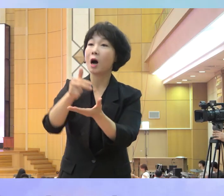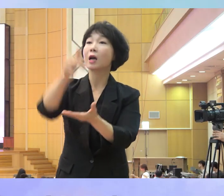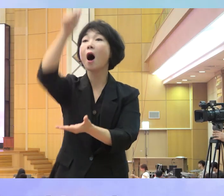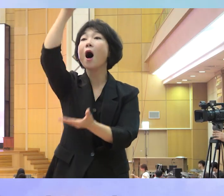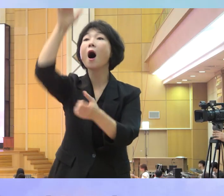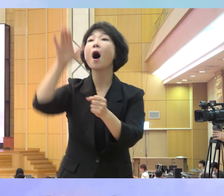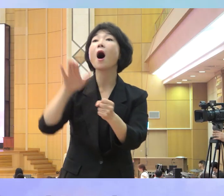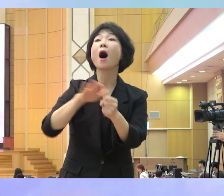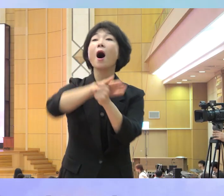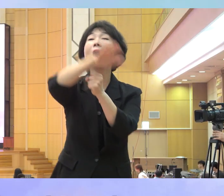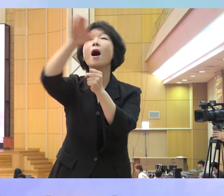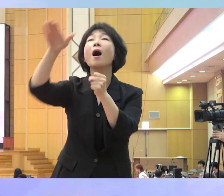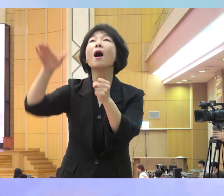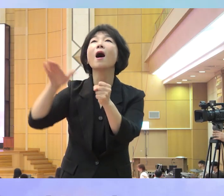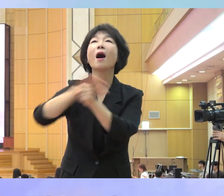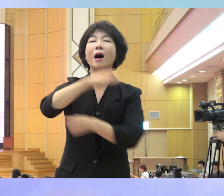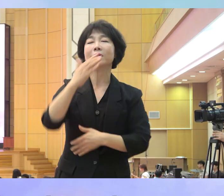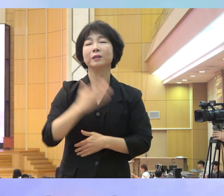사랑